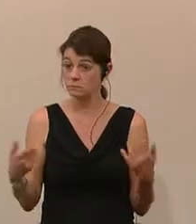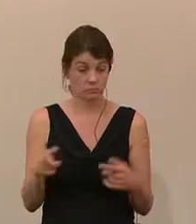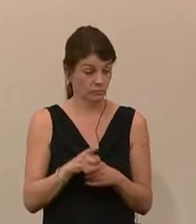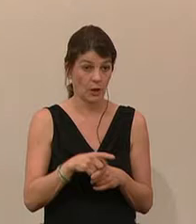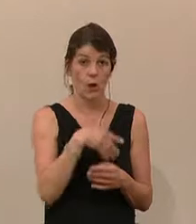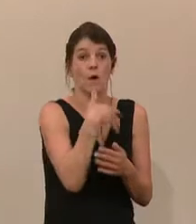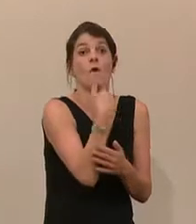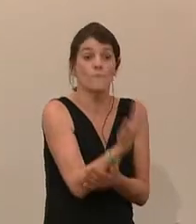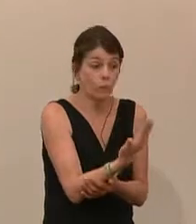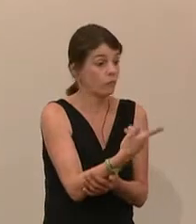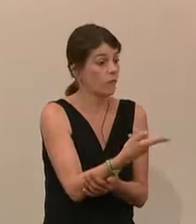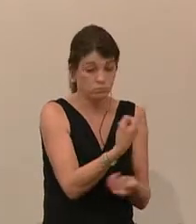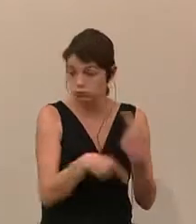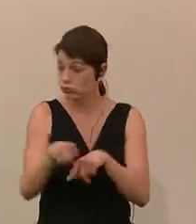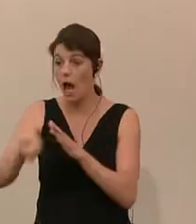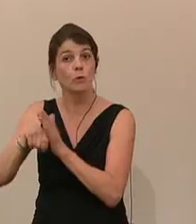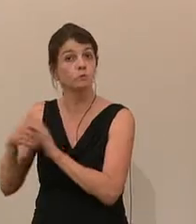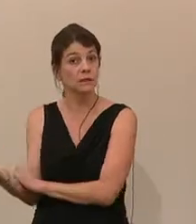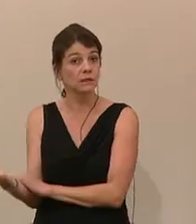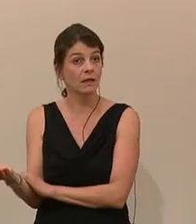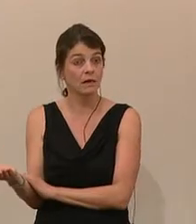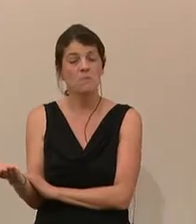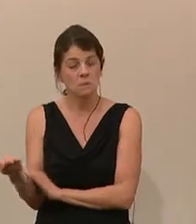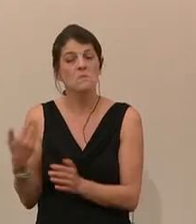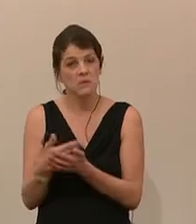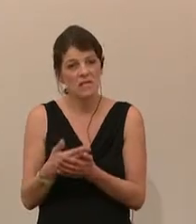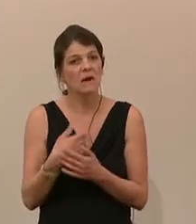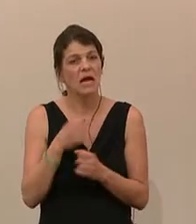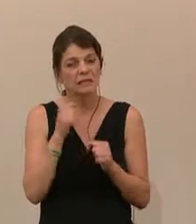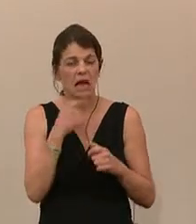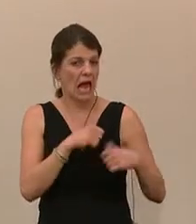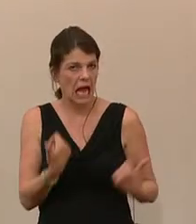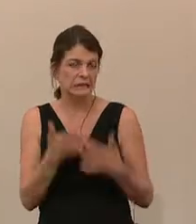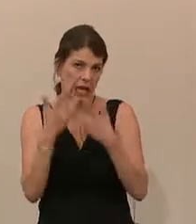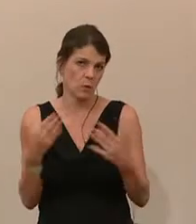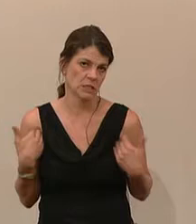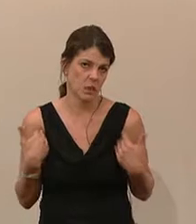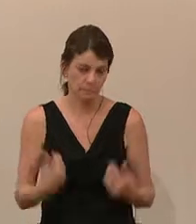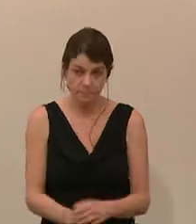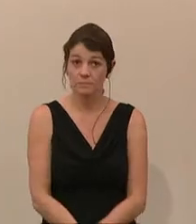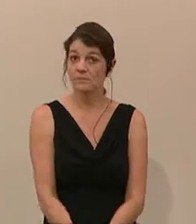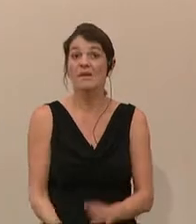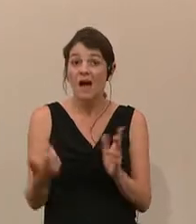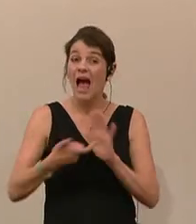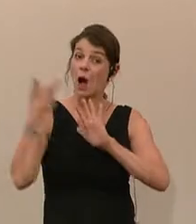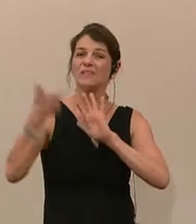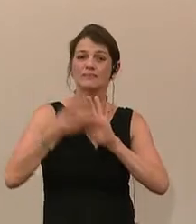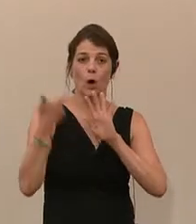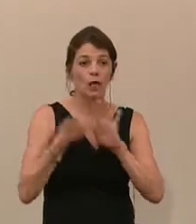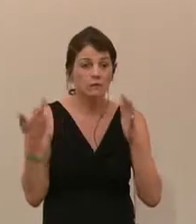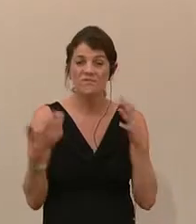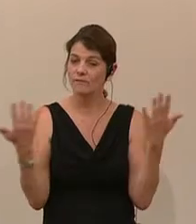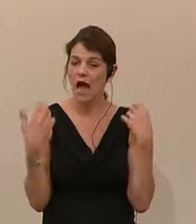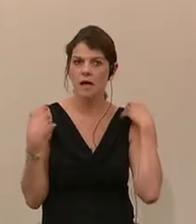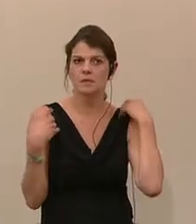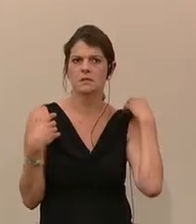genügend ausbessern konnten und dafür darf ich auch recht herzlich gratulieren. Und herausfordernd